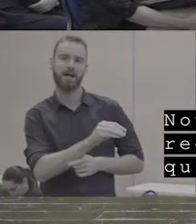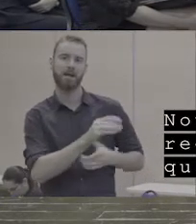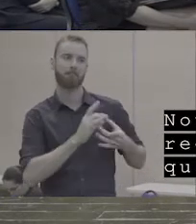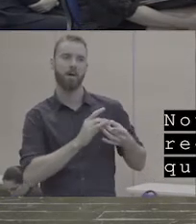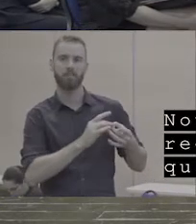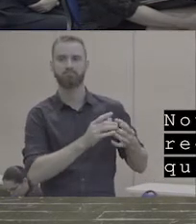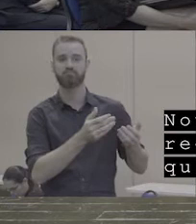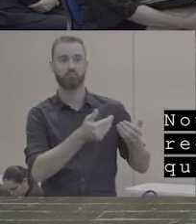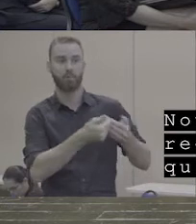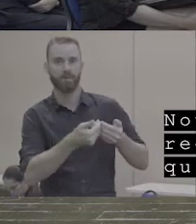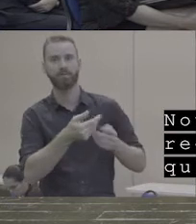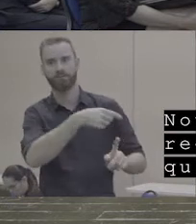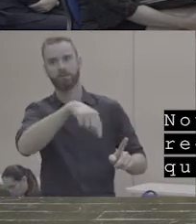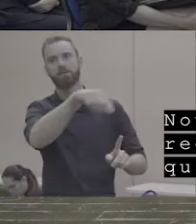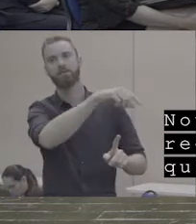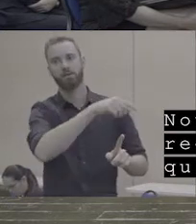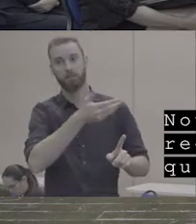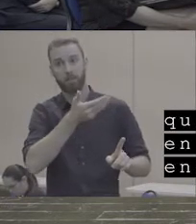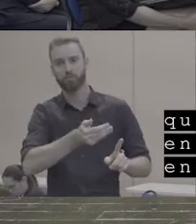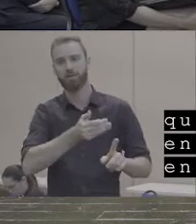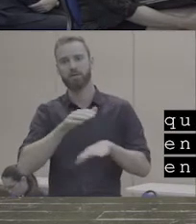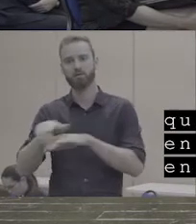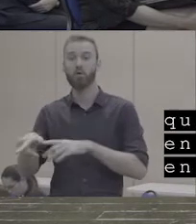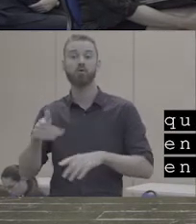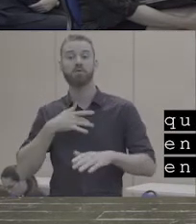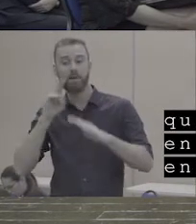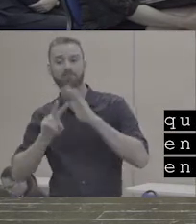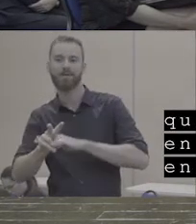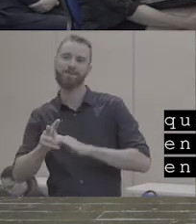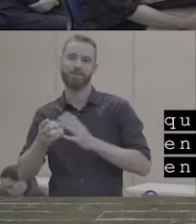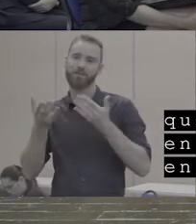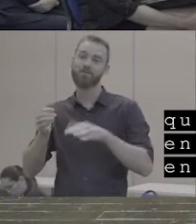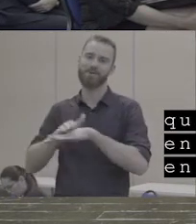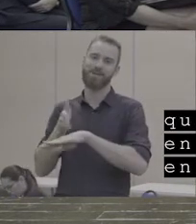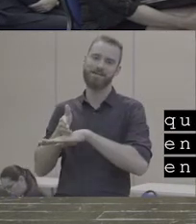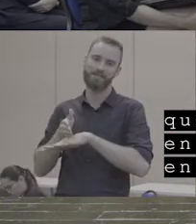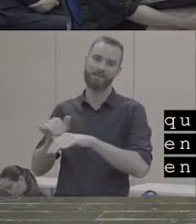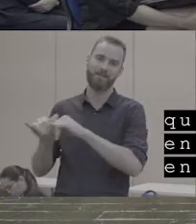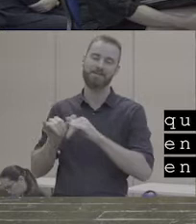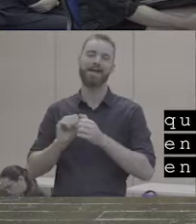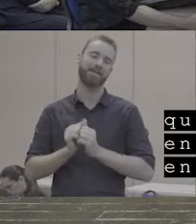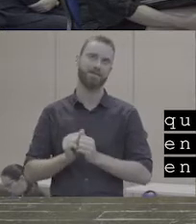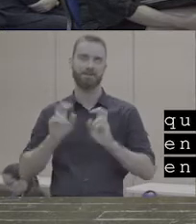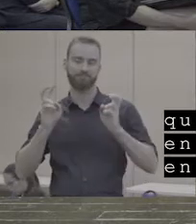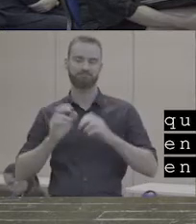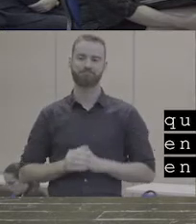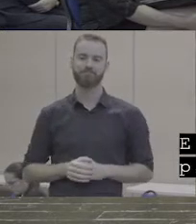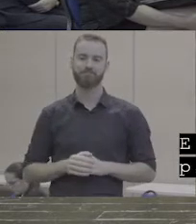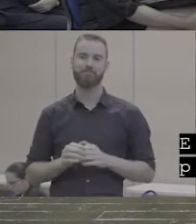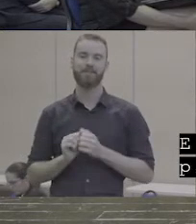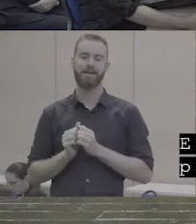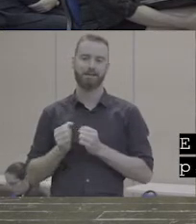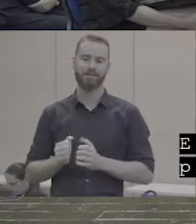nos requérantes, nos requérants, qui ont des besoins ou qui anticipent avoir des besoins en accessibilité universelle ou en adaptabilité, excusez.